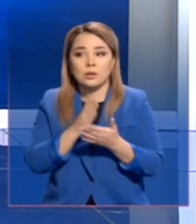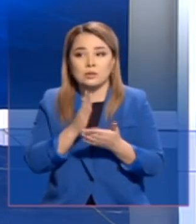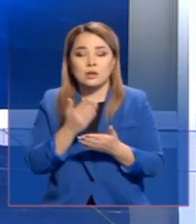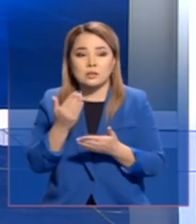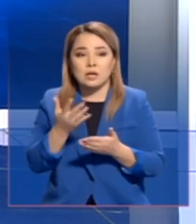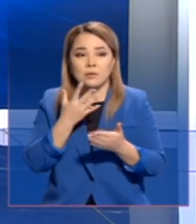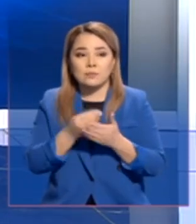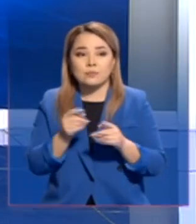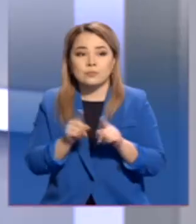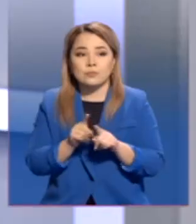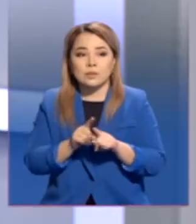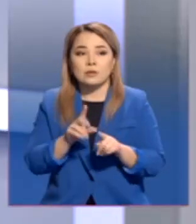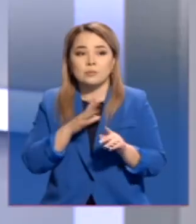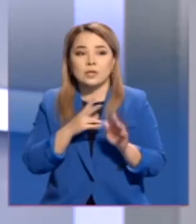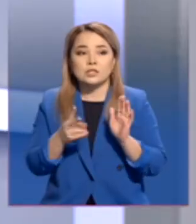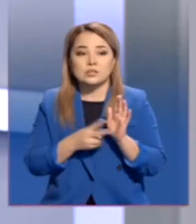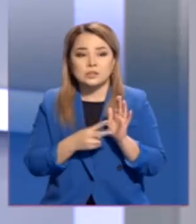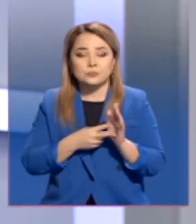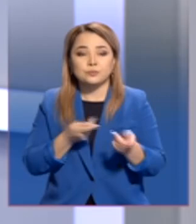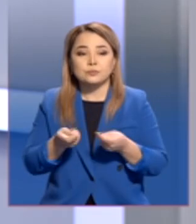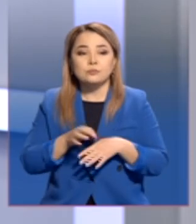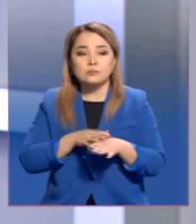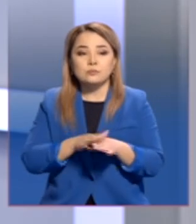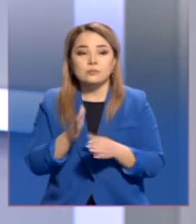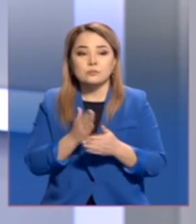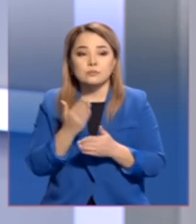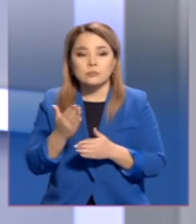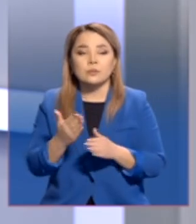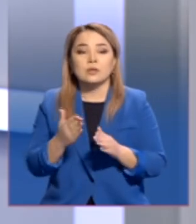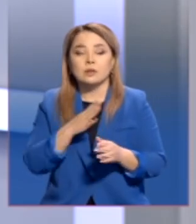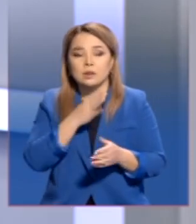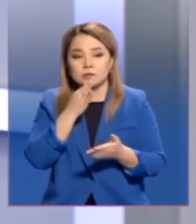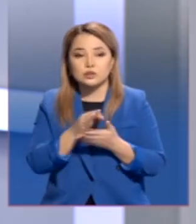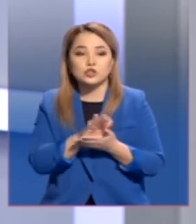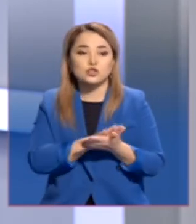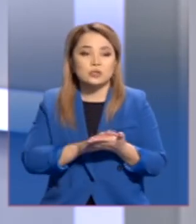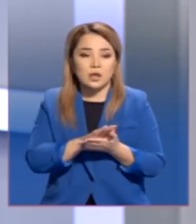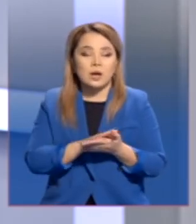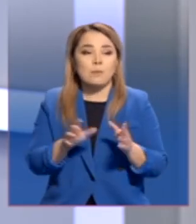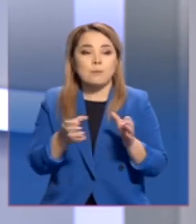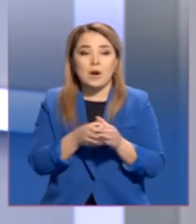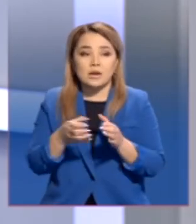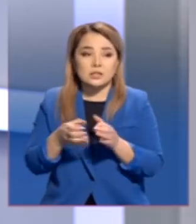Екінші мәселе, ол жерде 7 межеден, мысалы, пайыздық межеден ешқандай, мысалы,